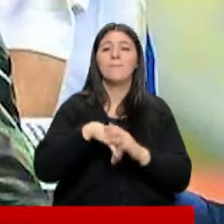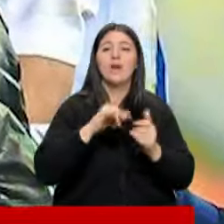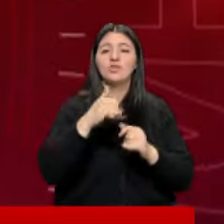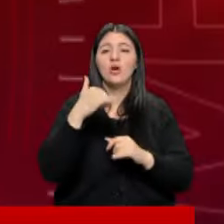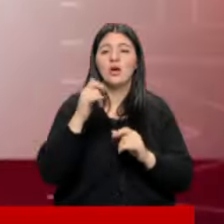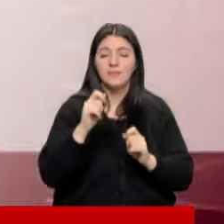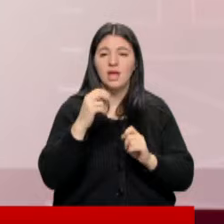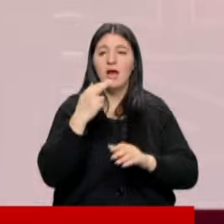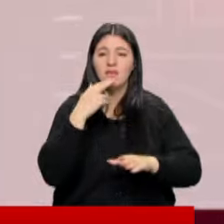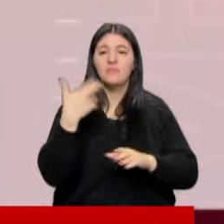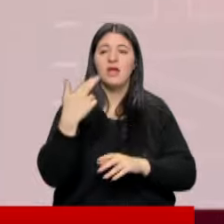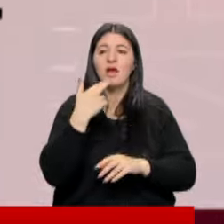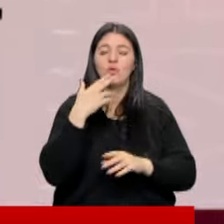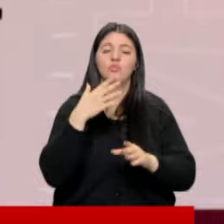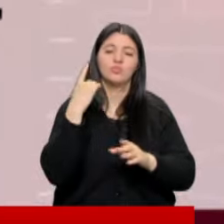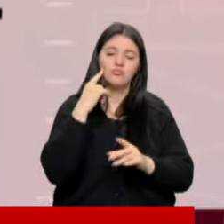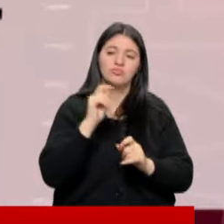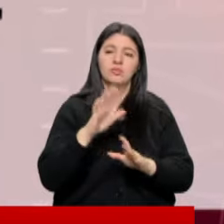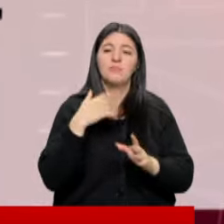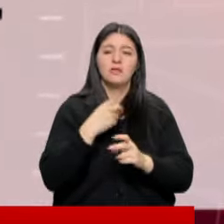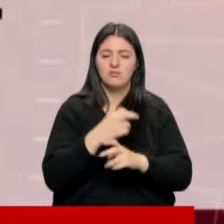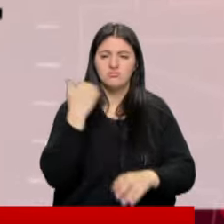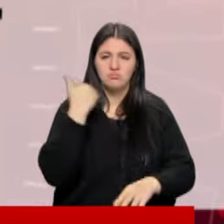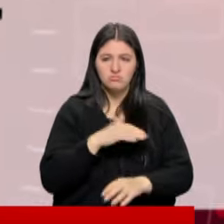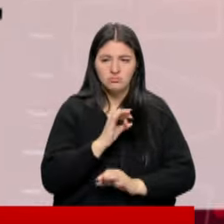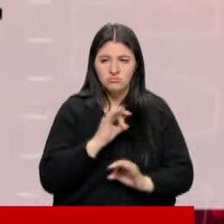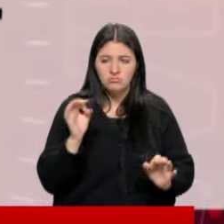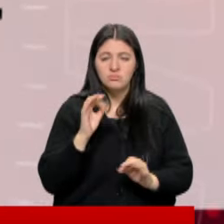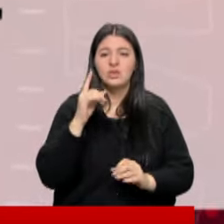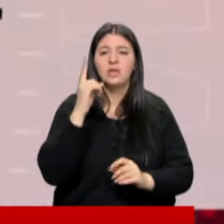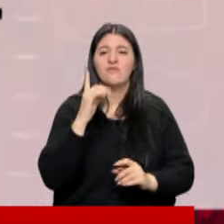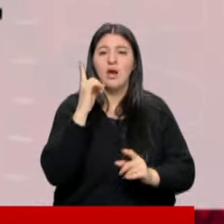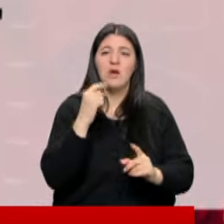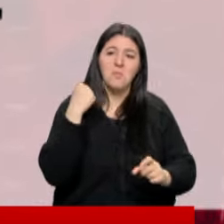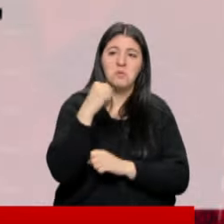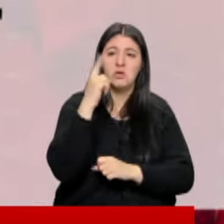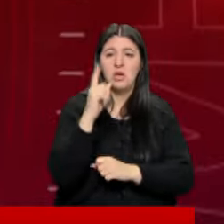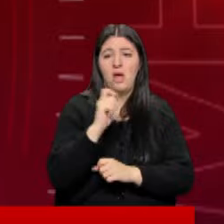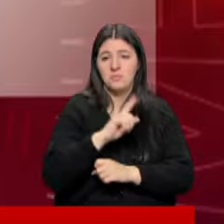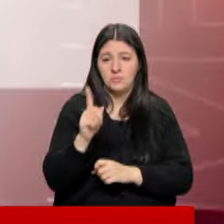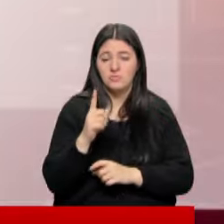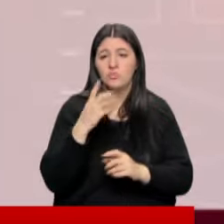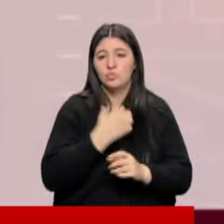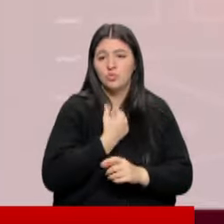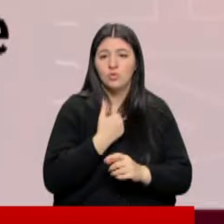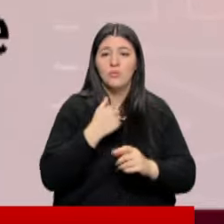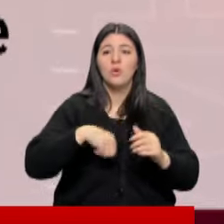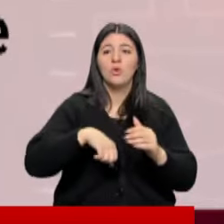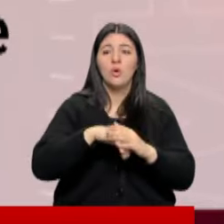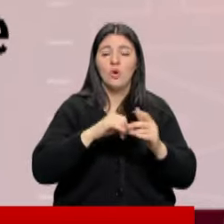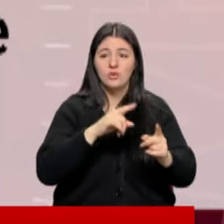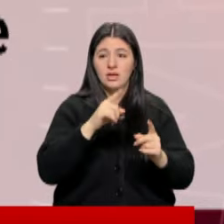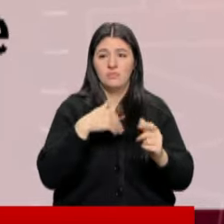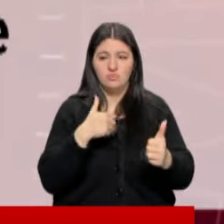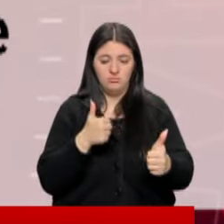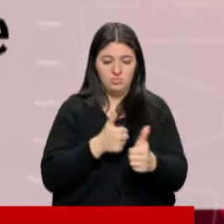duyduklarını söyledi. Tehdit kısmı doğru değil. Hayatım boyunca ilk defa birine fiziki müdahalede bulundum. Üzgünüm. Maç sonu müştekinin yanında